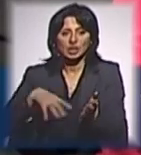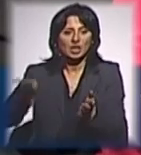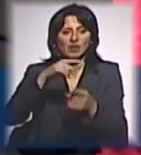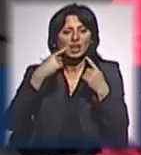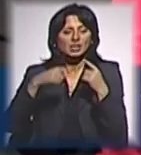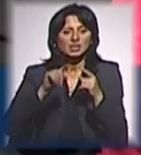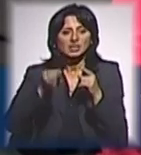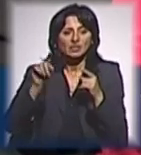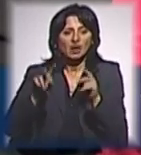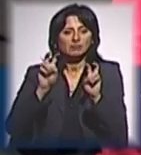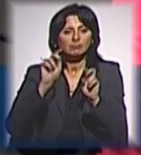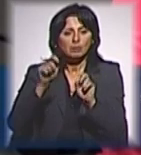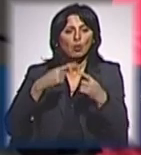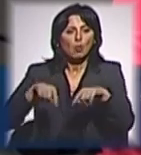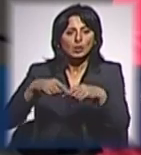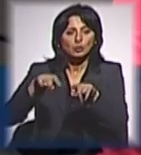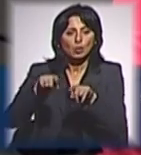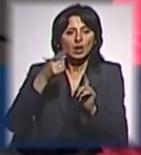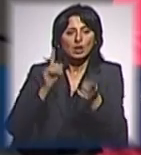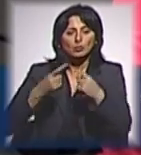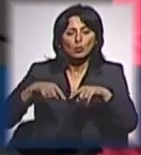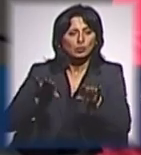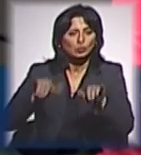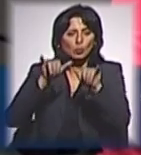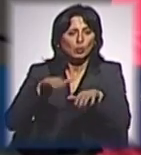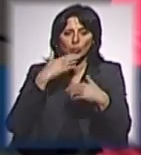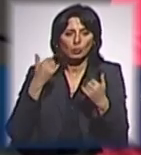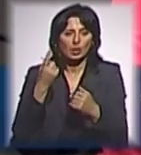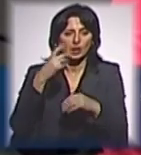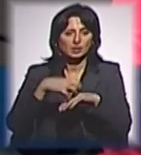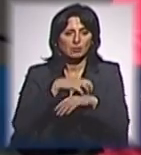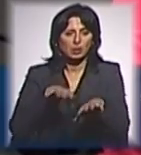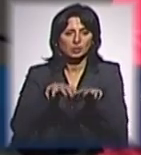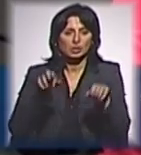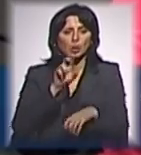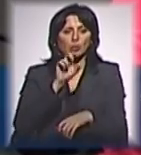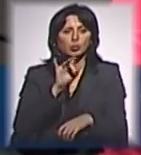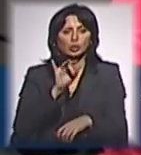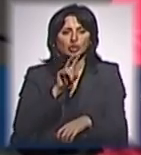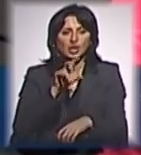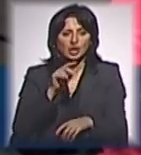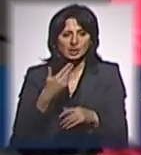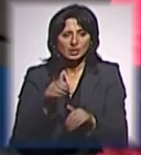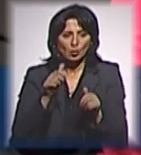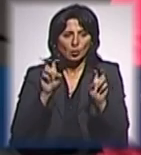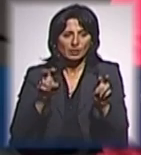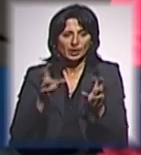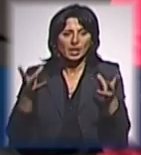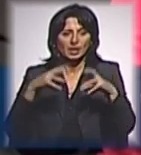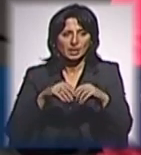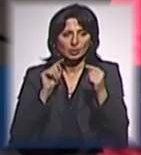სხვა შეიძლება ერქვას კოალიცია, მაგრამ ის რეალურად კოალიცია არ არის. ის არის ერთპარტიული, იგივე ბურჯანაძე, როგორ ქვია,